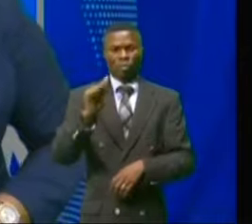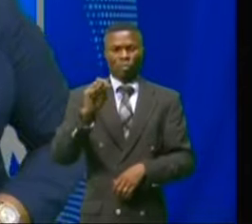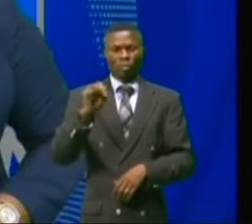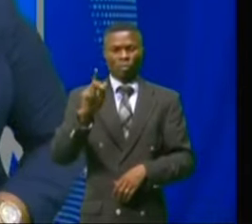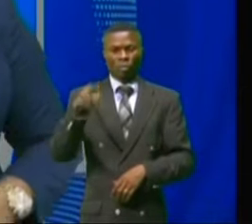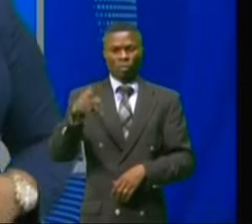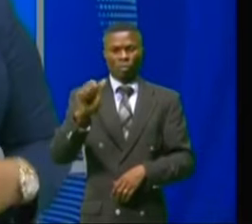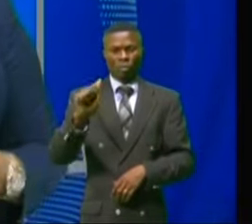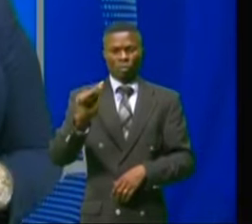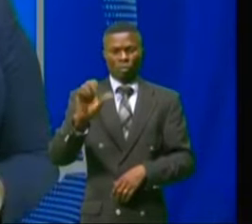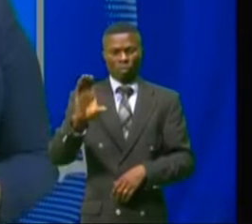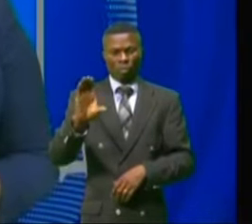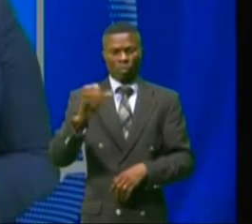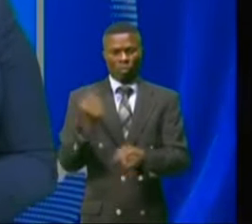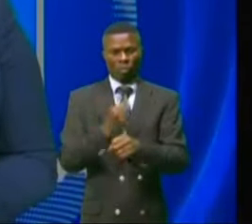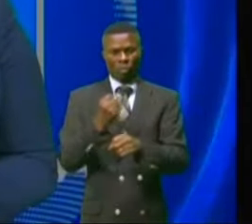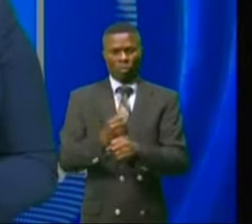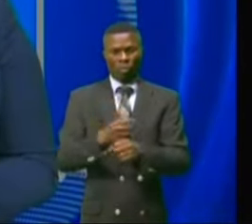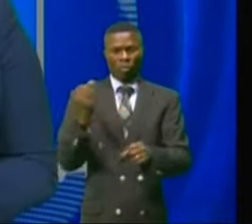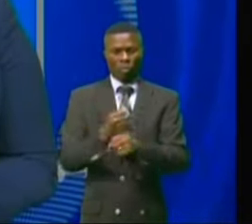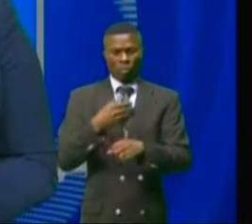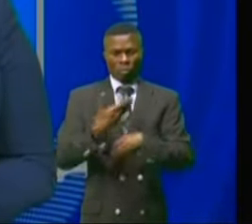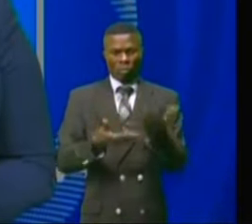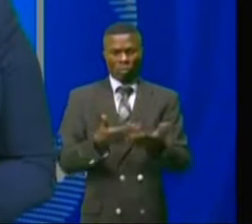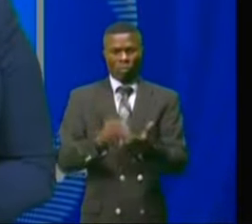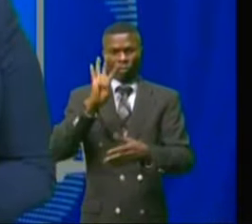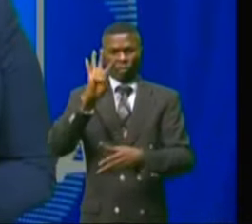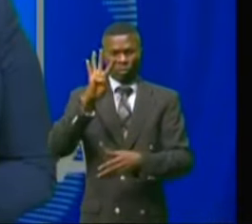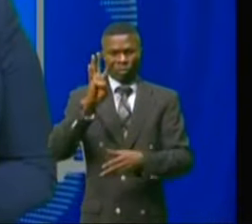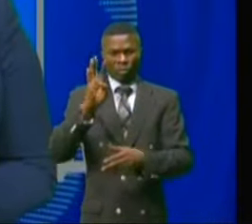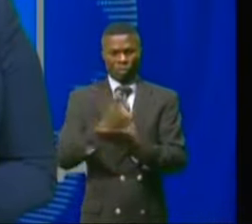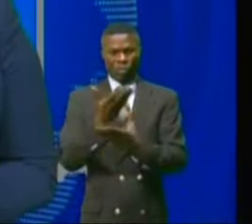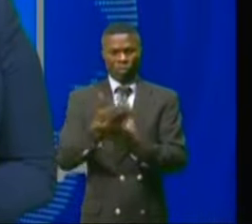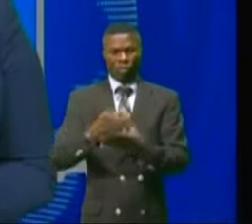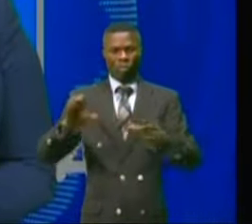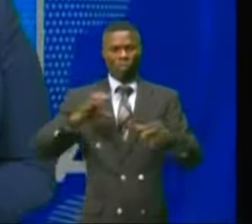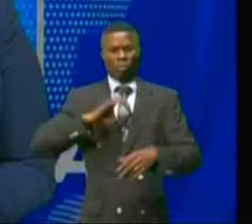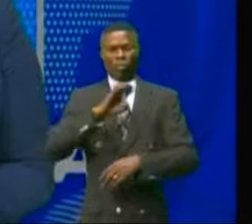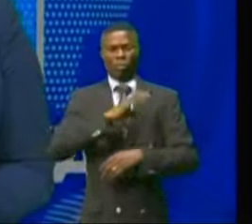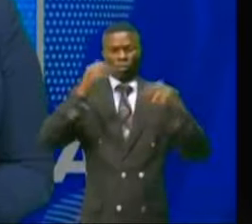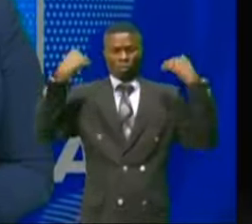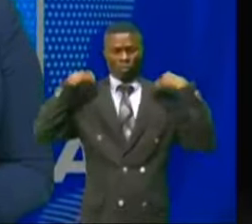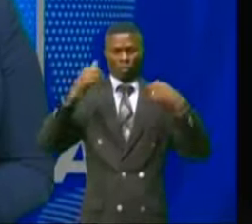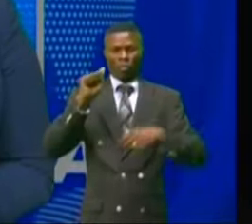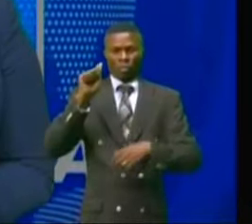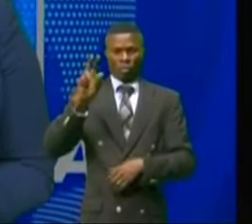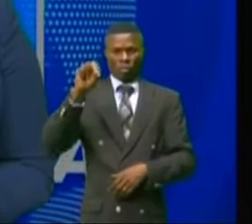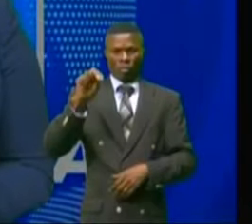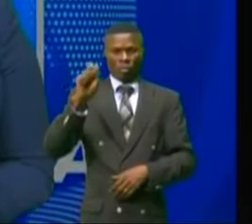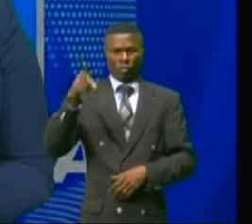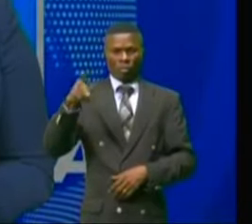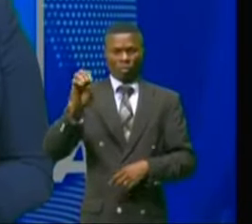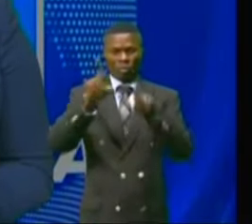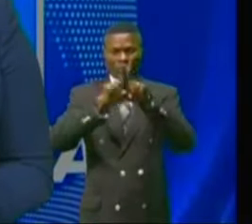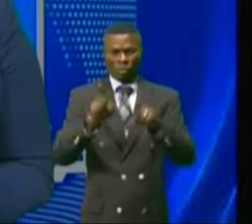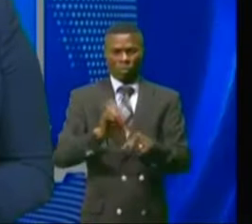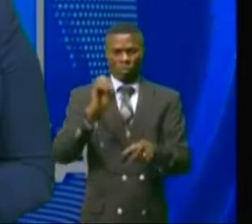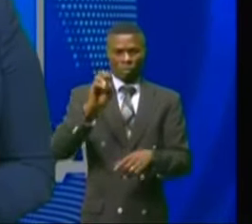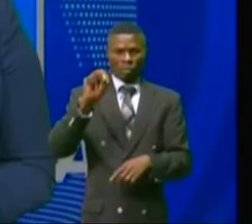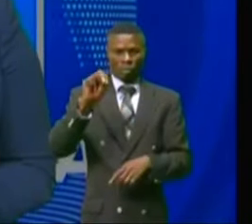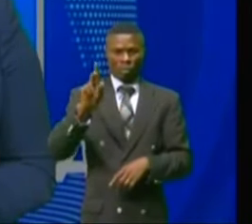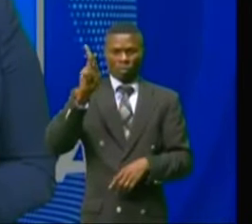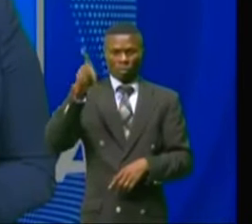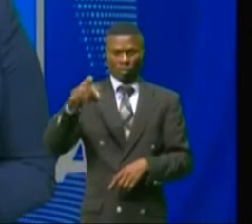Et ceci justifie la séance de travail de ce jeudi entre les comités de gestion de l'ANAPEX et de l'ONAPAC. Marc Mangaza.